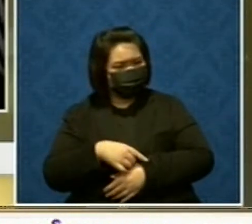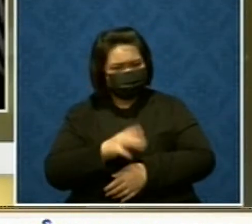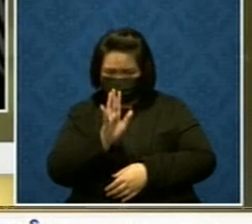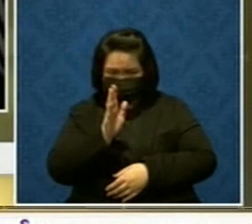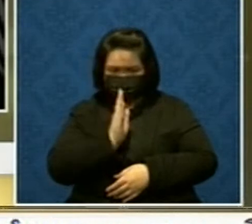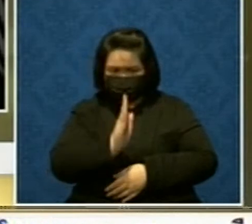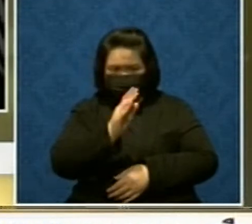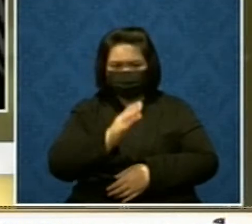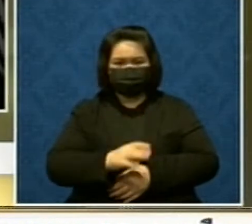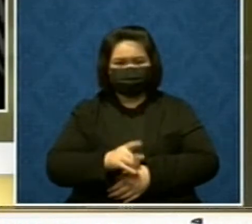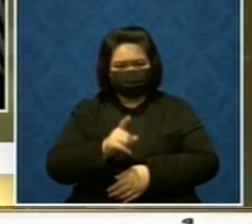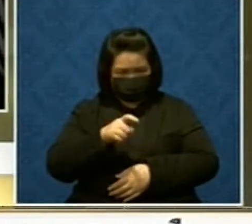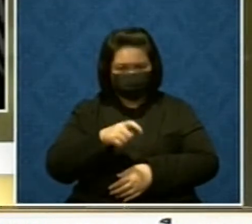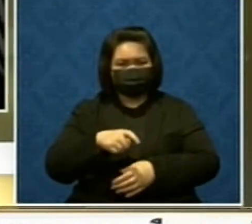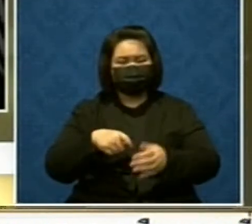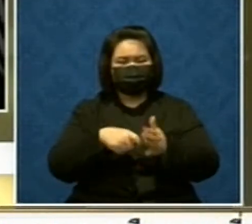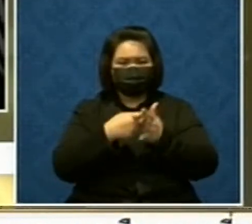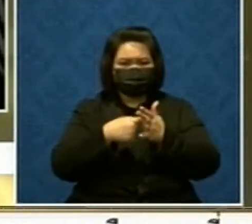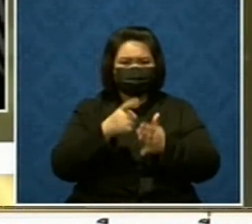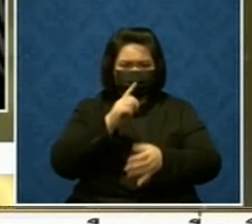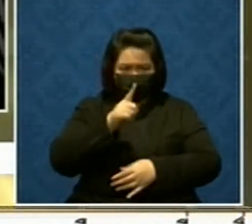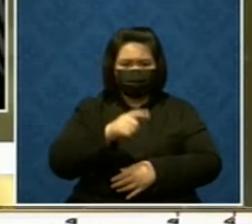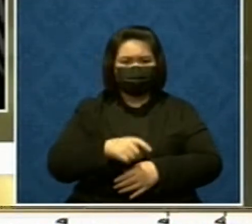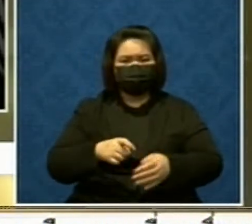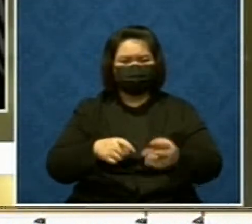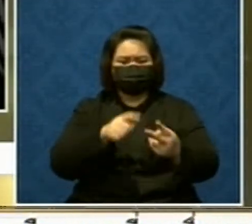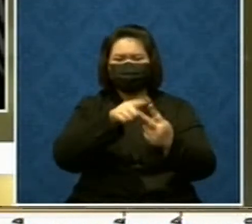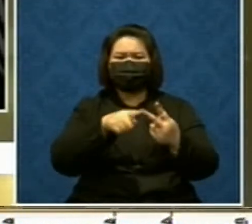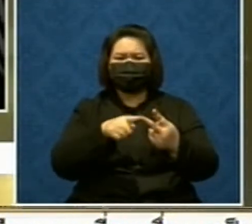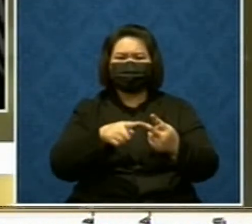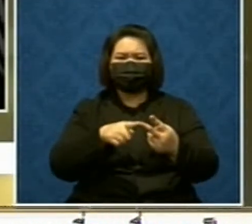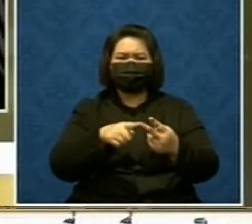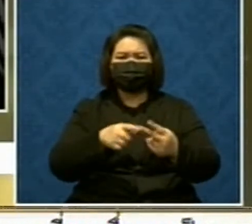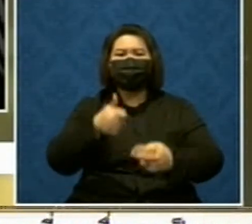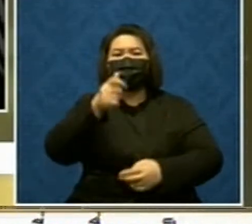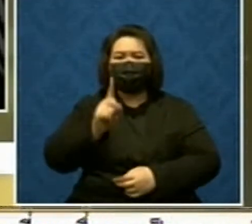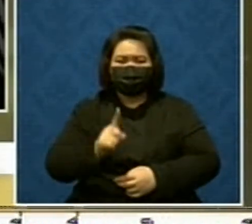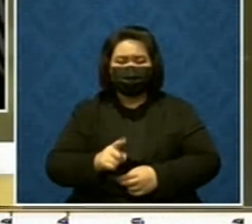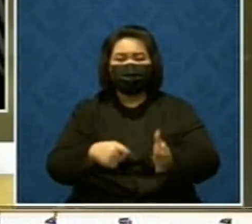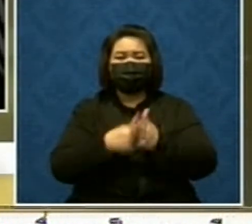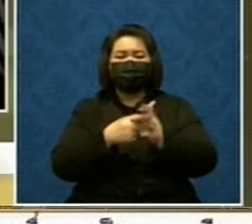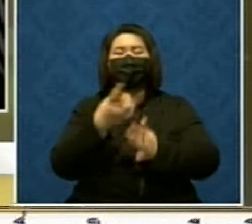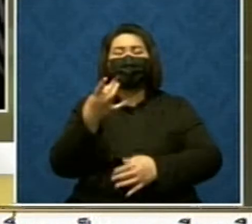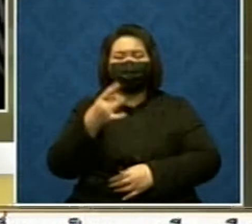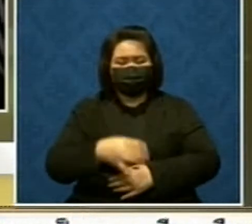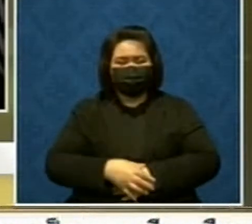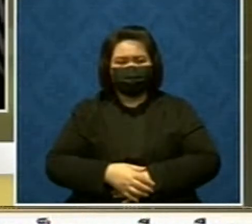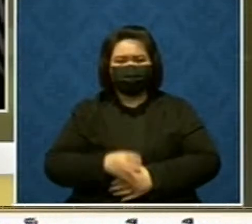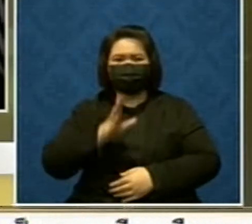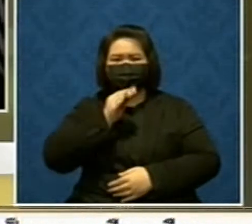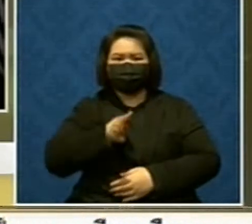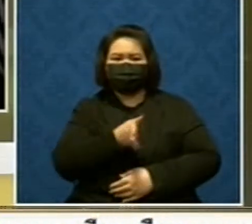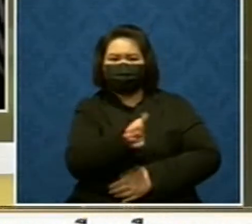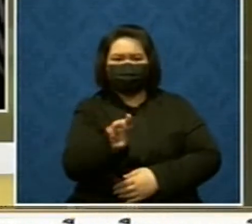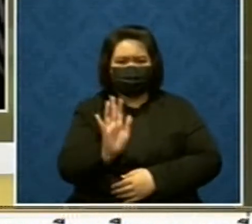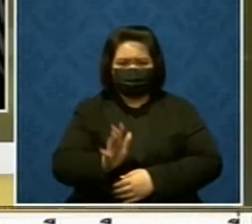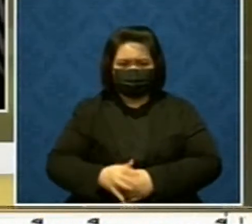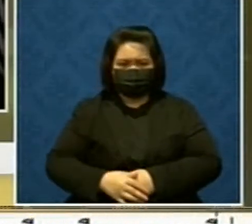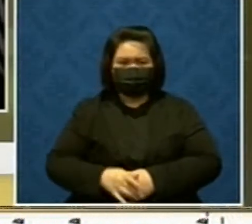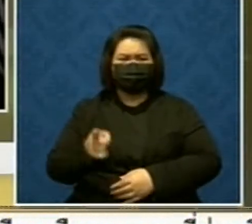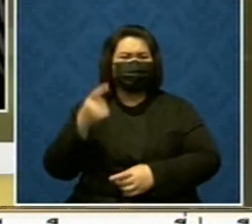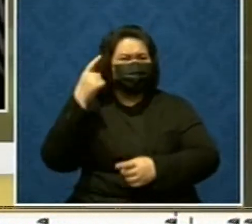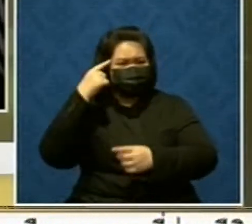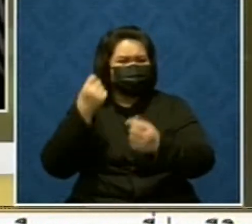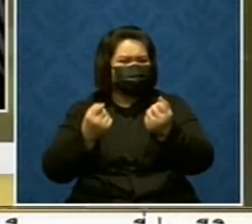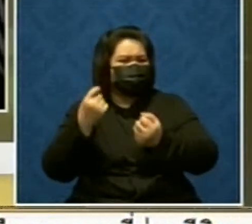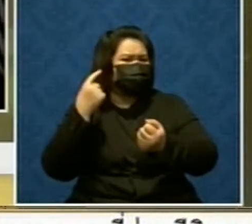องนี้ตั้งได้ยังไงเหตุผลอะไรอย่าเลี่ยงแม้ท่านไม่อยู่ผมก็เชื่อว่าท่านฟังในร